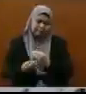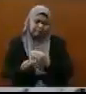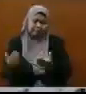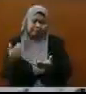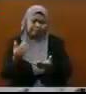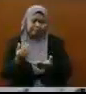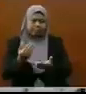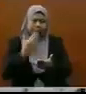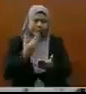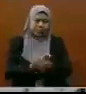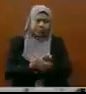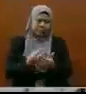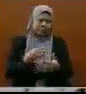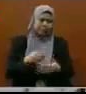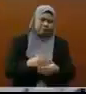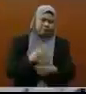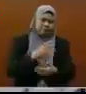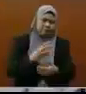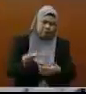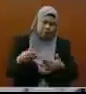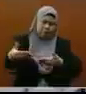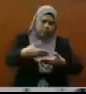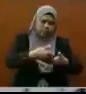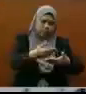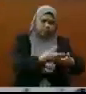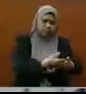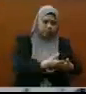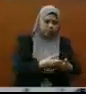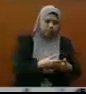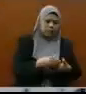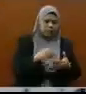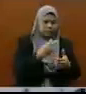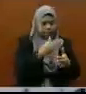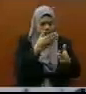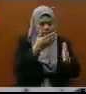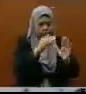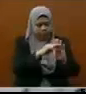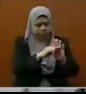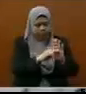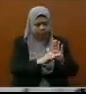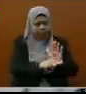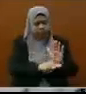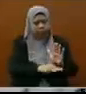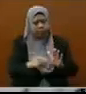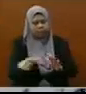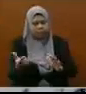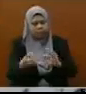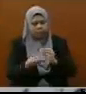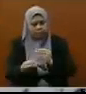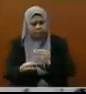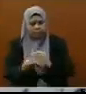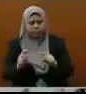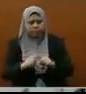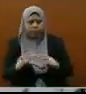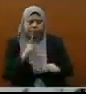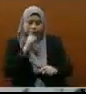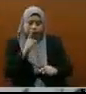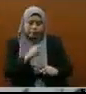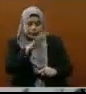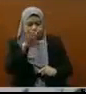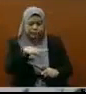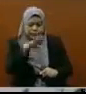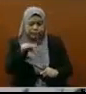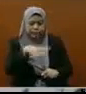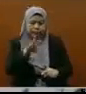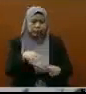dalam penjajaran-penjajaran dan juga memperkenalkan beberapa perkara-perkara lain. Tapi secara dasarnya ia telah pun ada